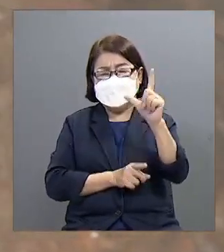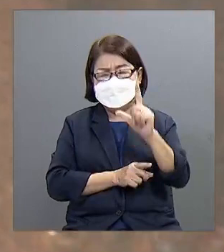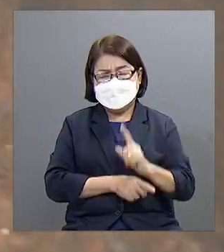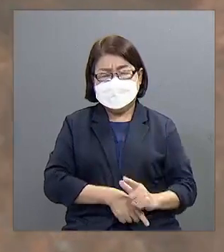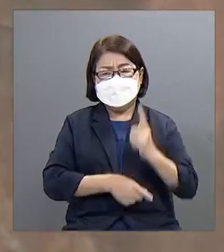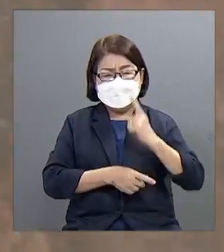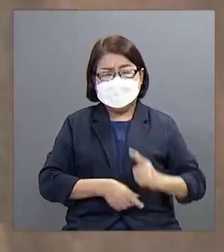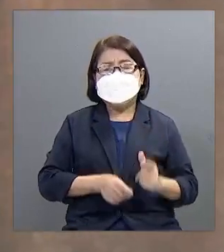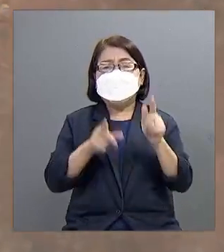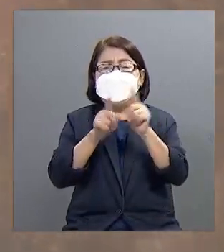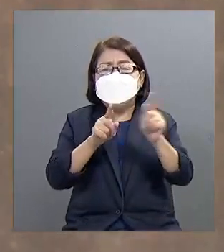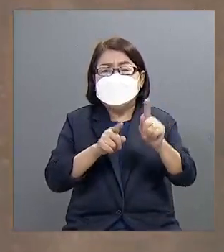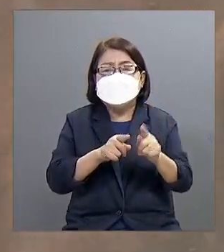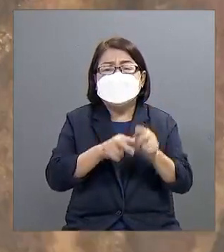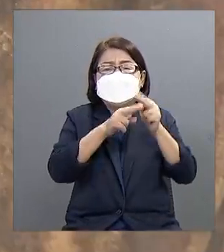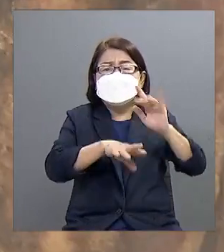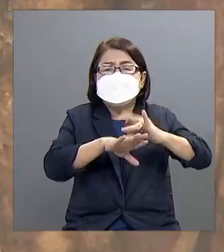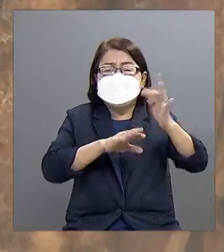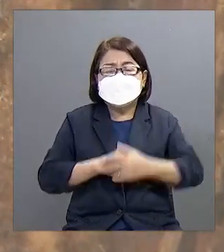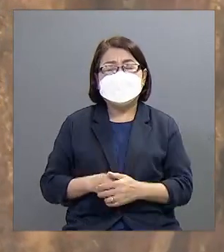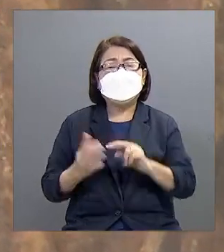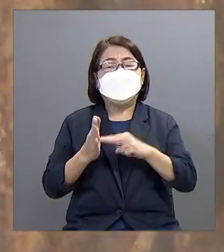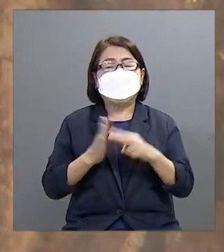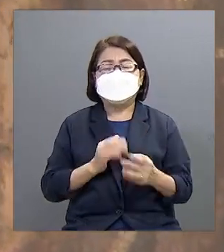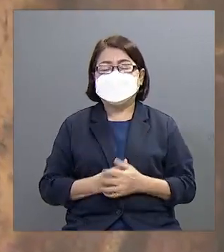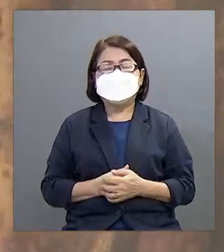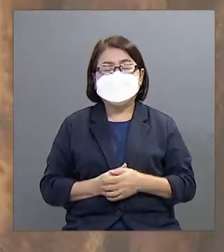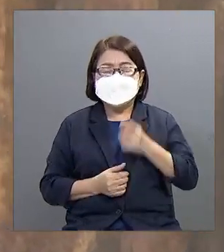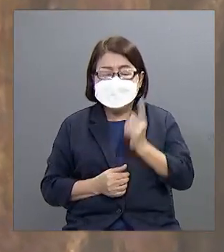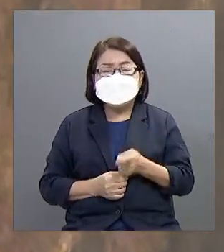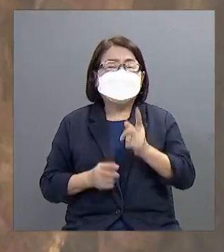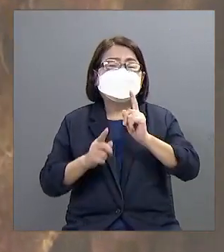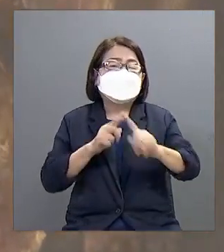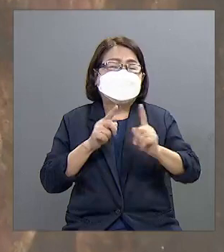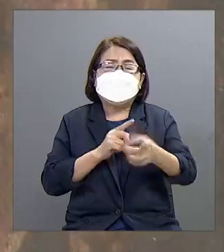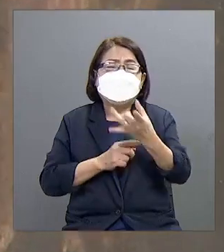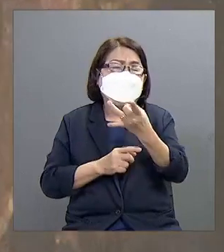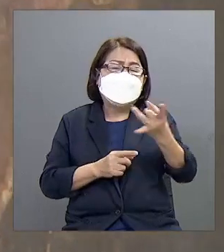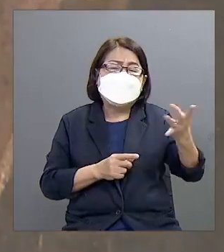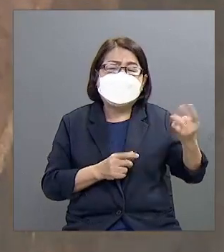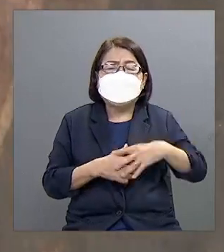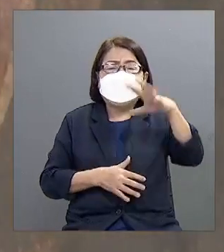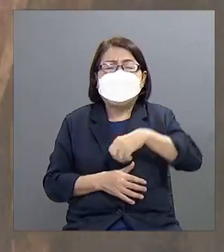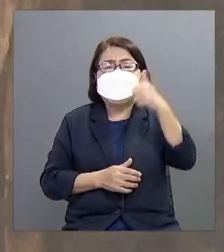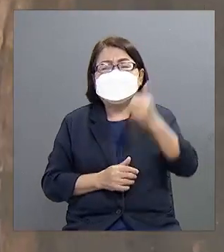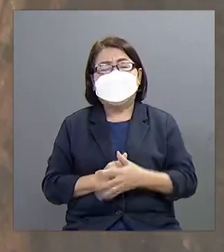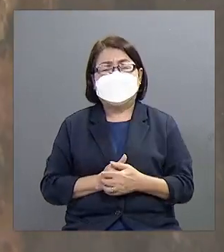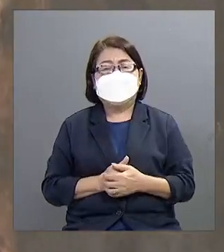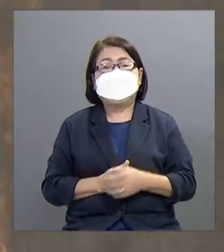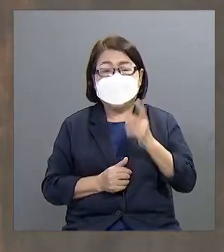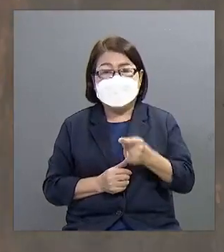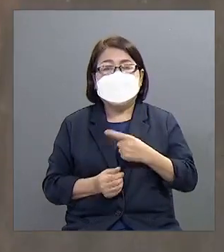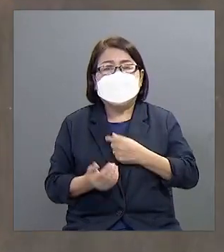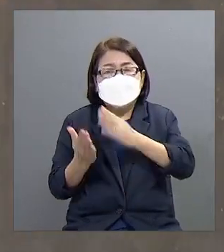ที่ยงโดยชิ้นแรกเนี่ยผมยังไม่ค่อยรู้เทคนิคการทำให้เขาเรียบสังกะสีมันก็จะออกจะดูเป็นร่อน